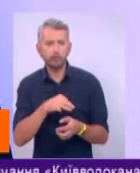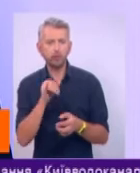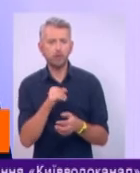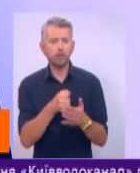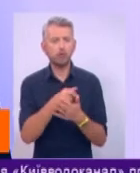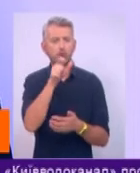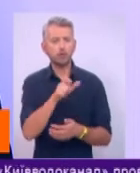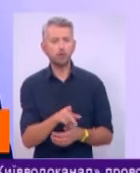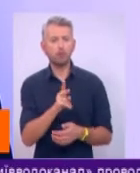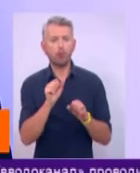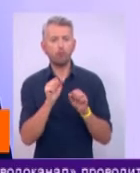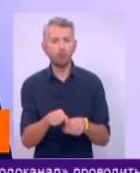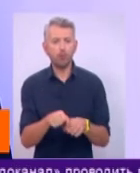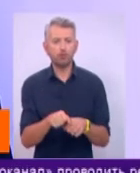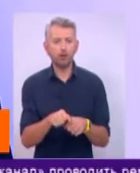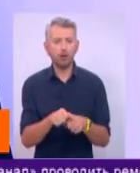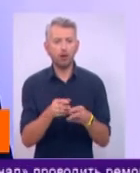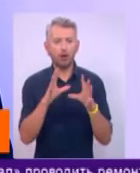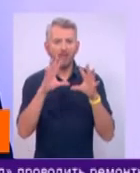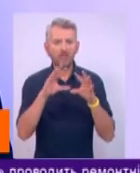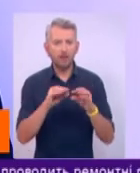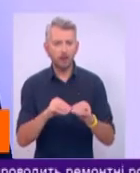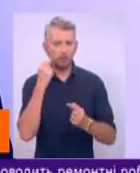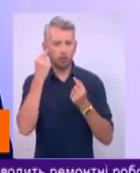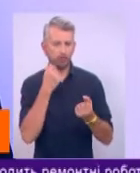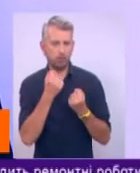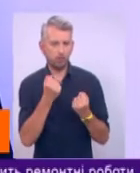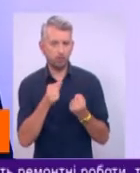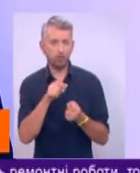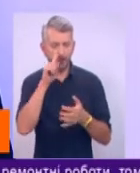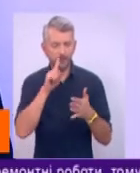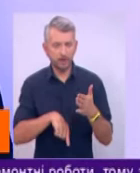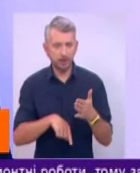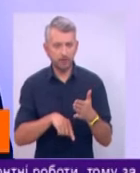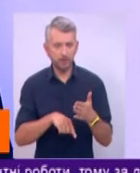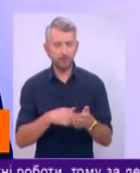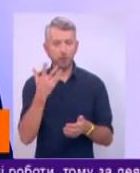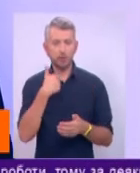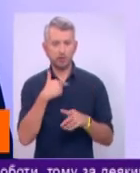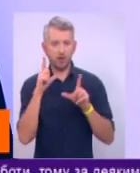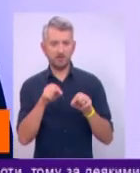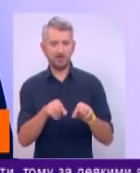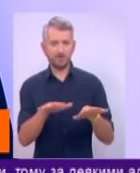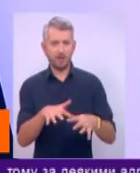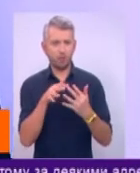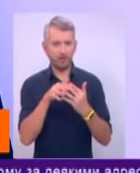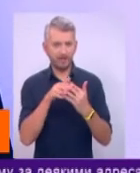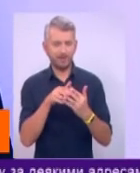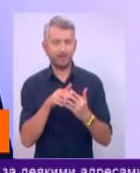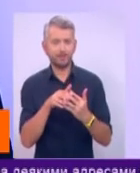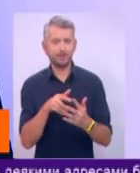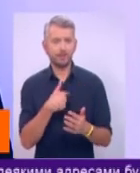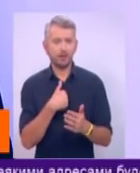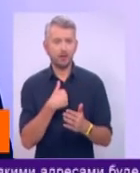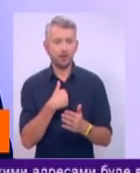до людини, який може зняти психологічну напругу. Тому що вони вірять. І коли я їздив на позиції, я